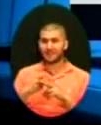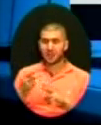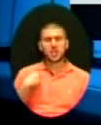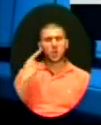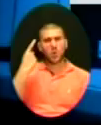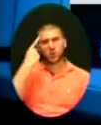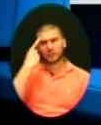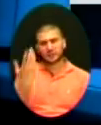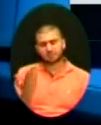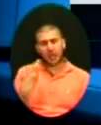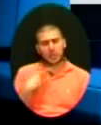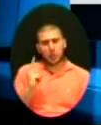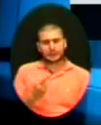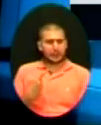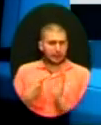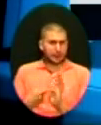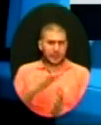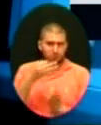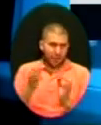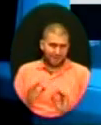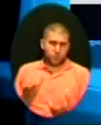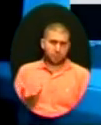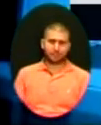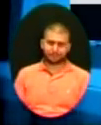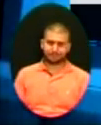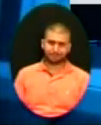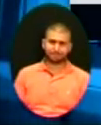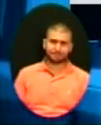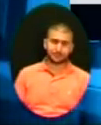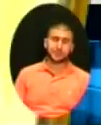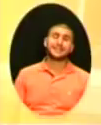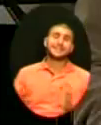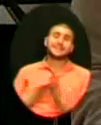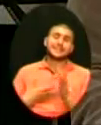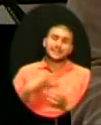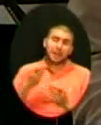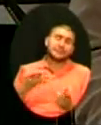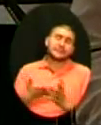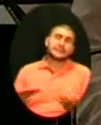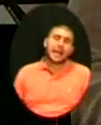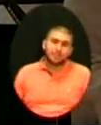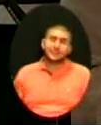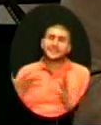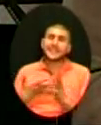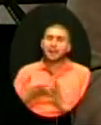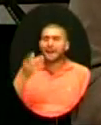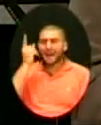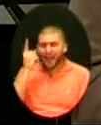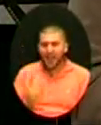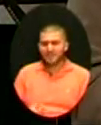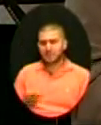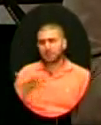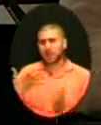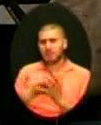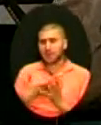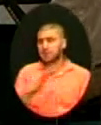חושבת שאני אפילו לא צריכה להציג לך שאלה. תראי, סקרים זה סקרים, וסקרים חייבים